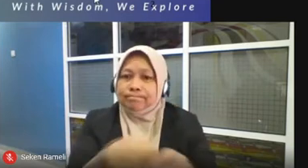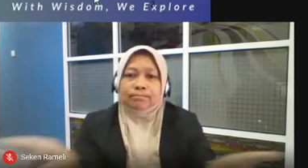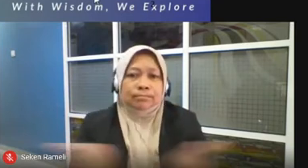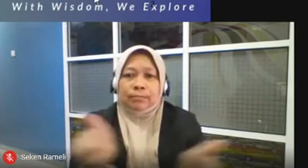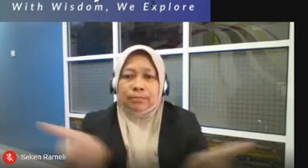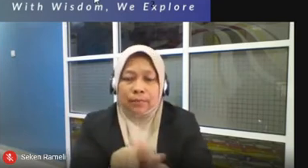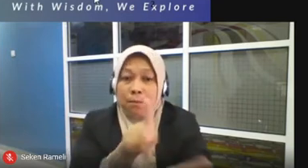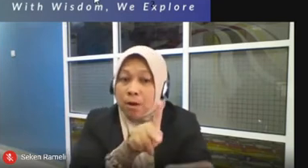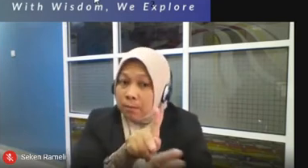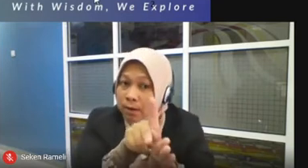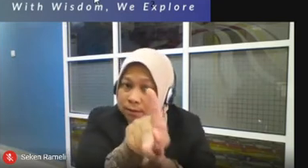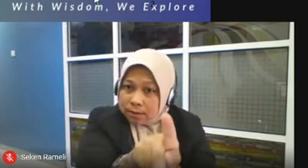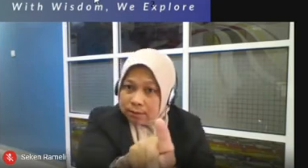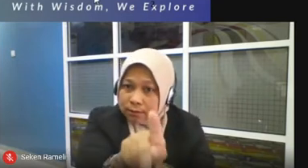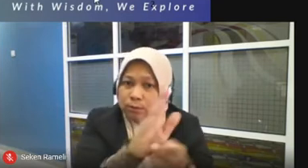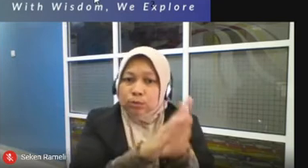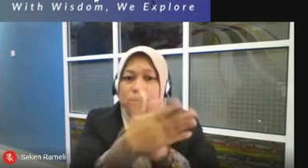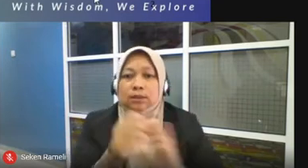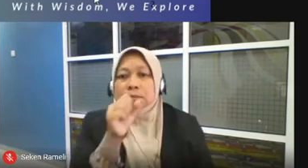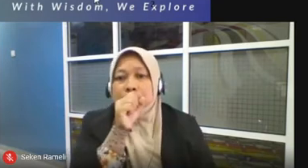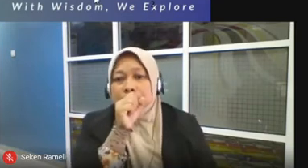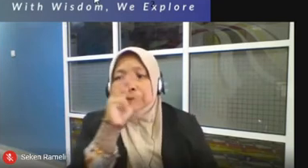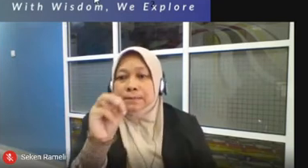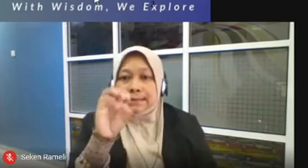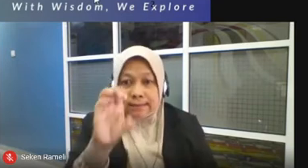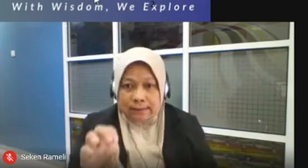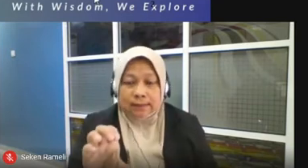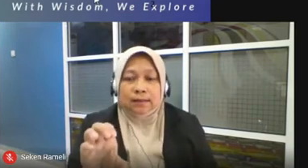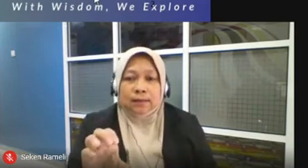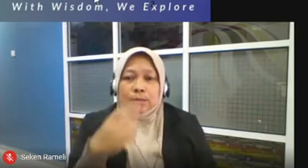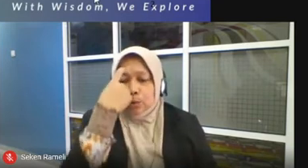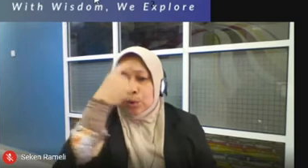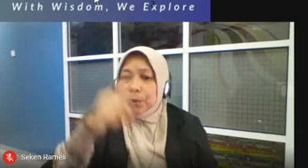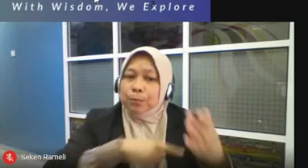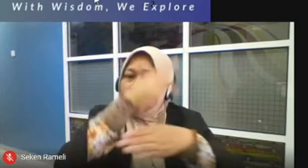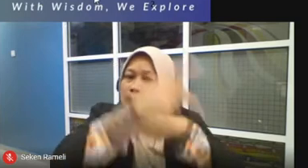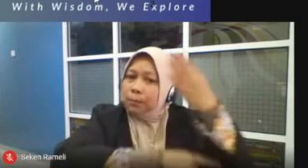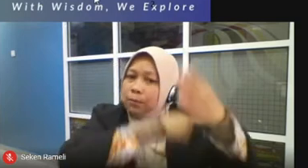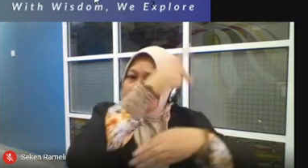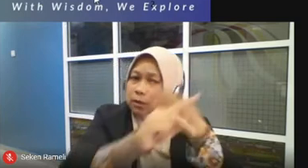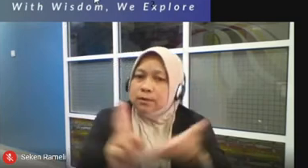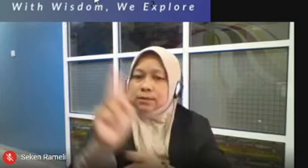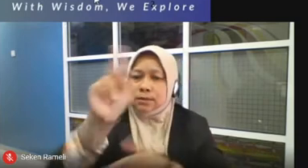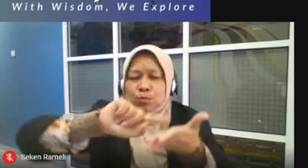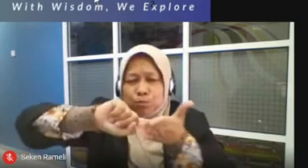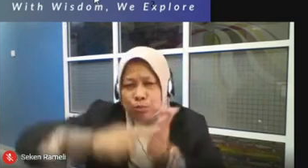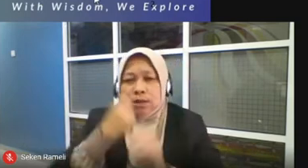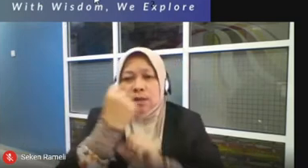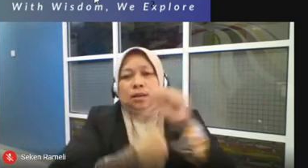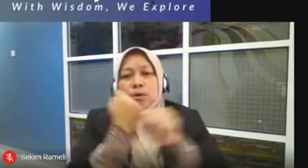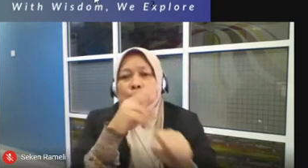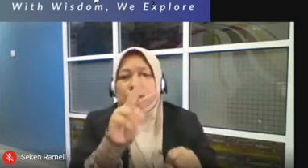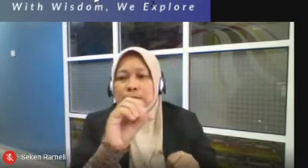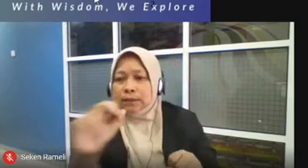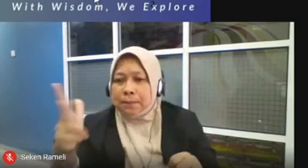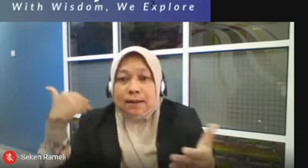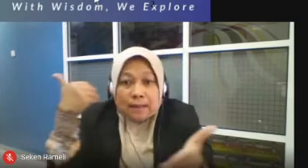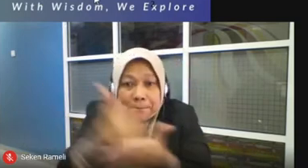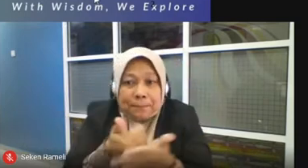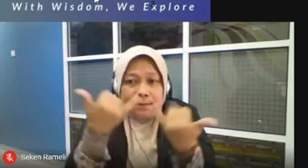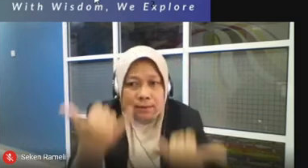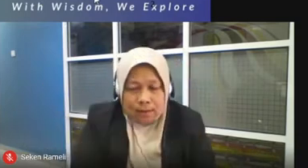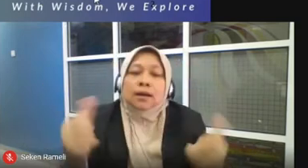secara profesionalnya menjadi seorang pengacara majlis di program-program universiti sejak tahun 2013 sehinggalah kini, masih